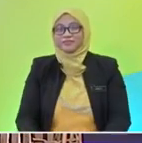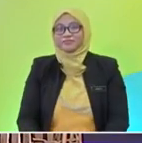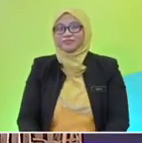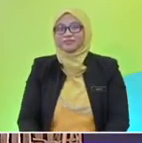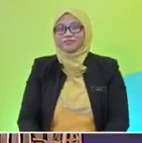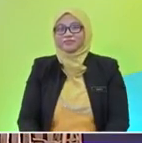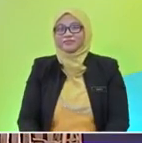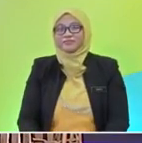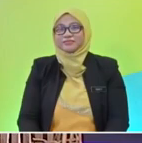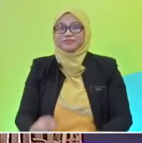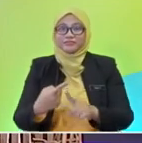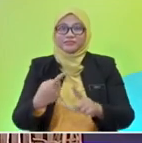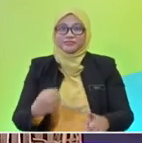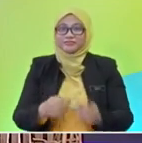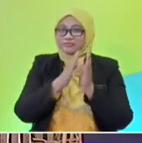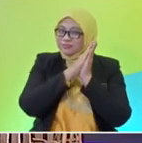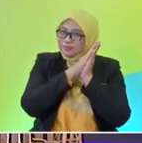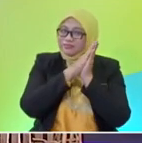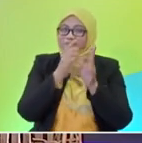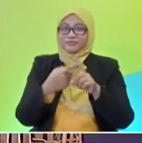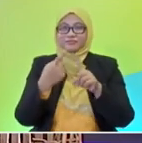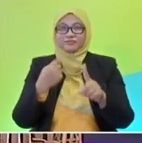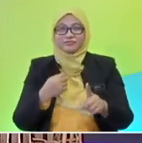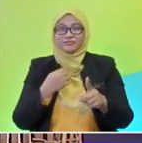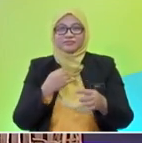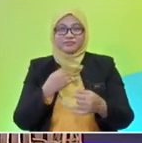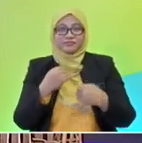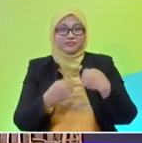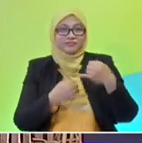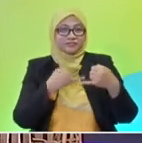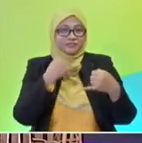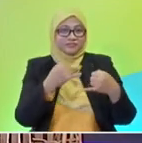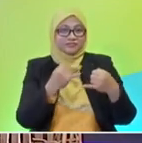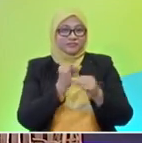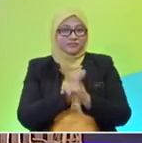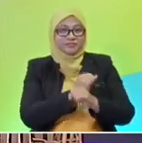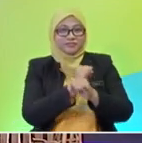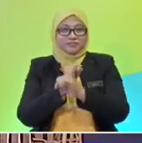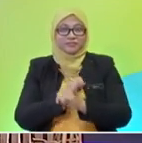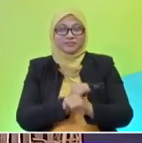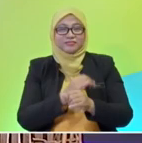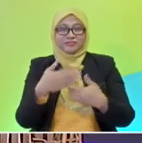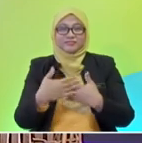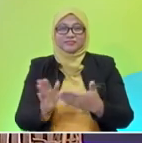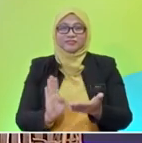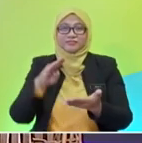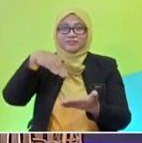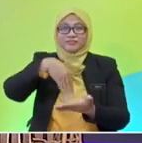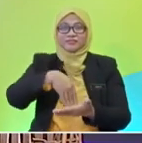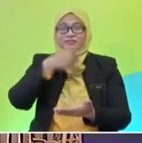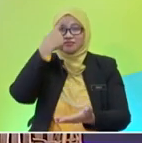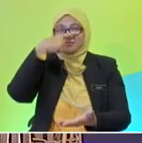dia tertidur, daripada dia terjaga, kemudian kita lihat dia bangkit semula